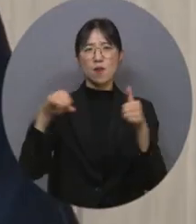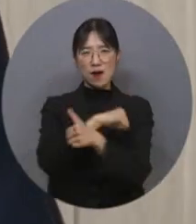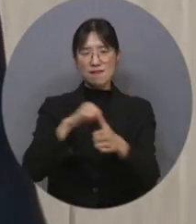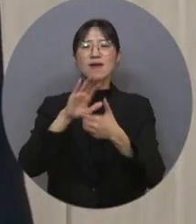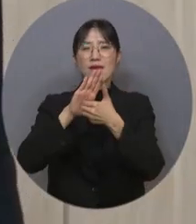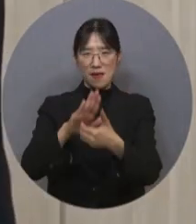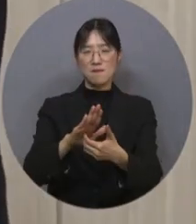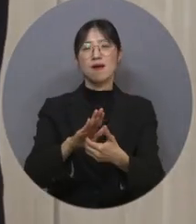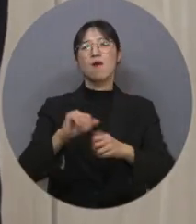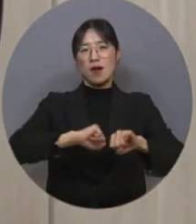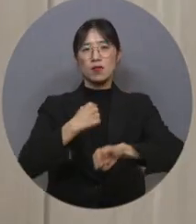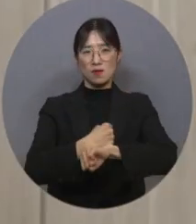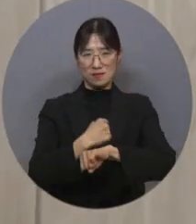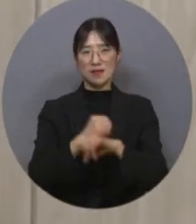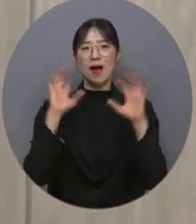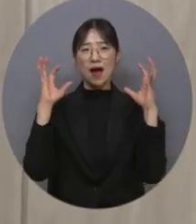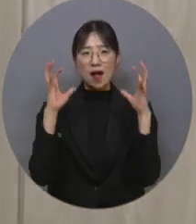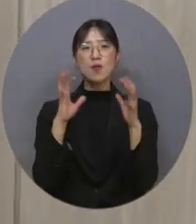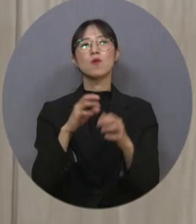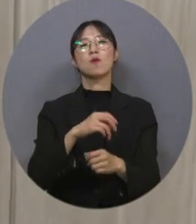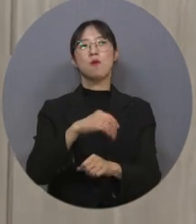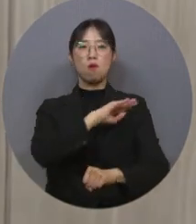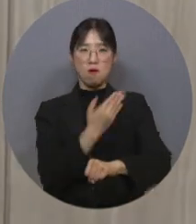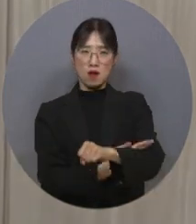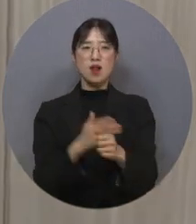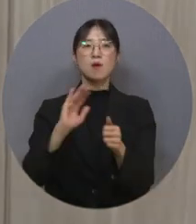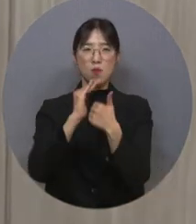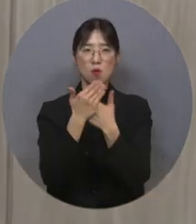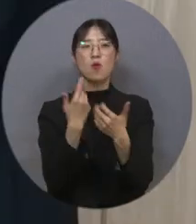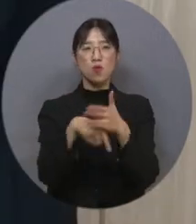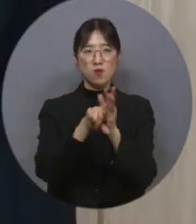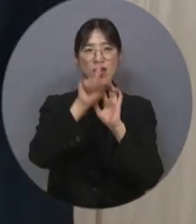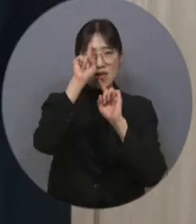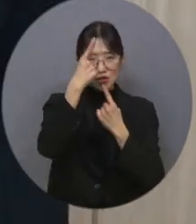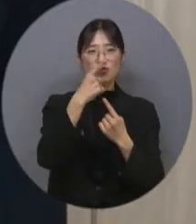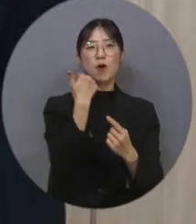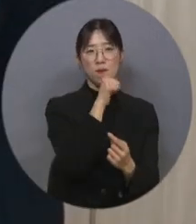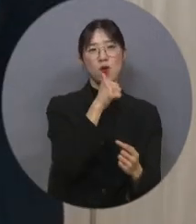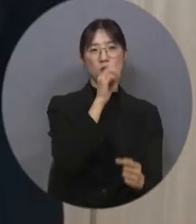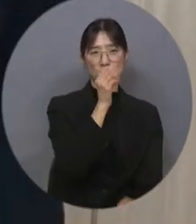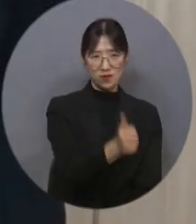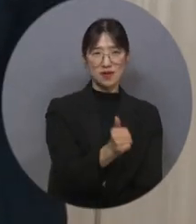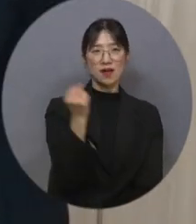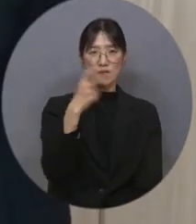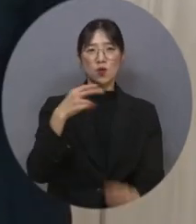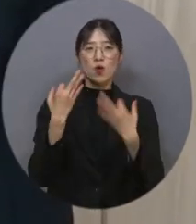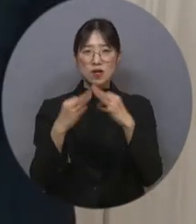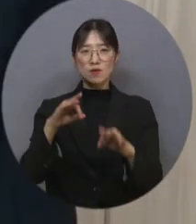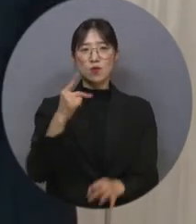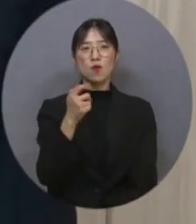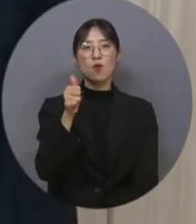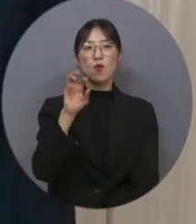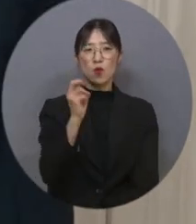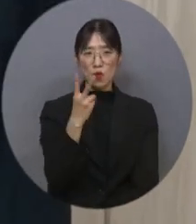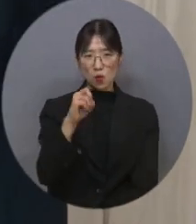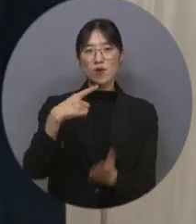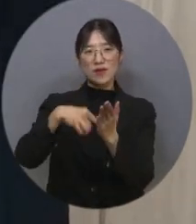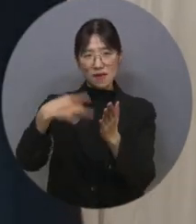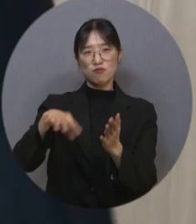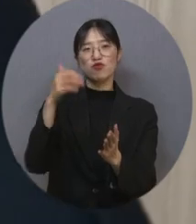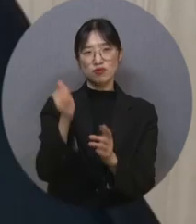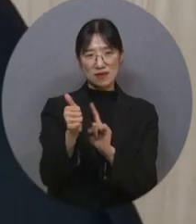아동의 권리보호를 위해 법률자문으로 이주영 변호사를 김도영 세무사를 자문위원으로 이쪽